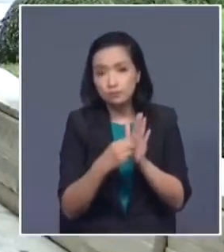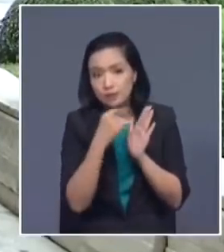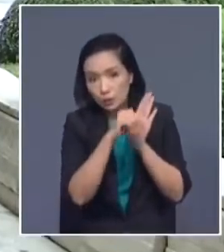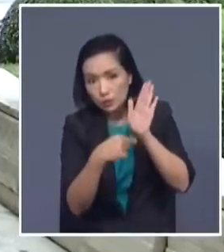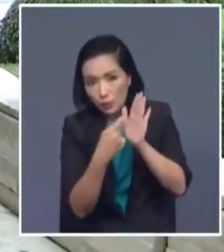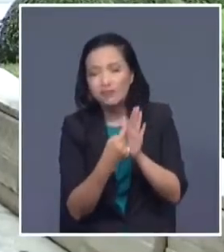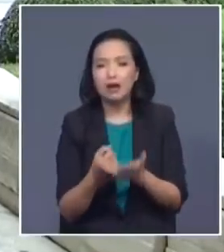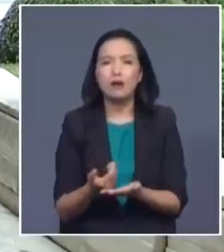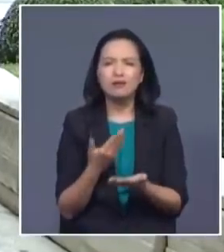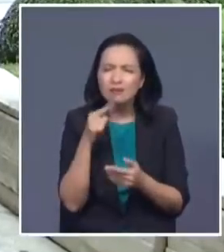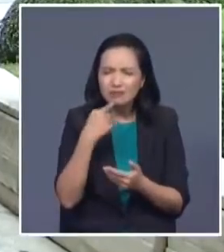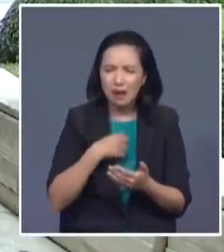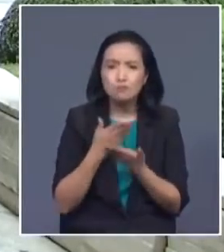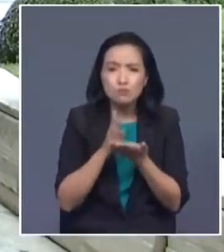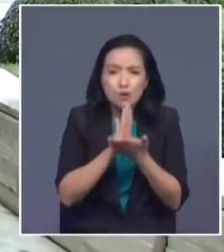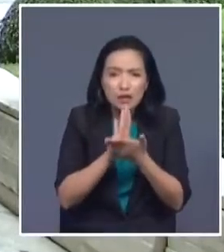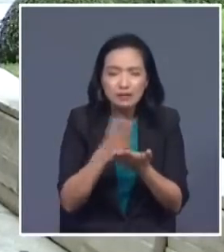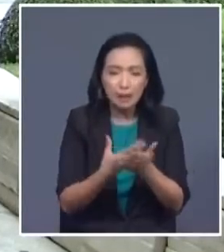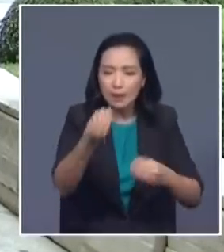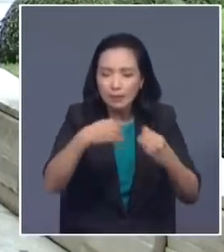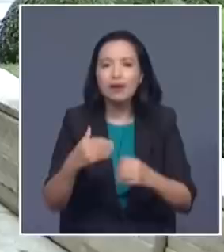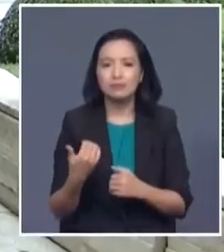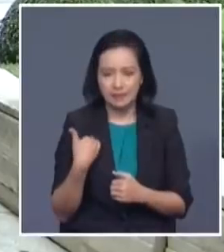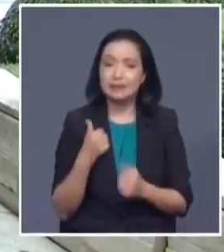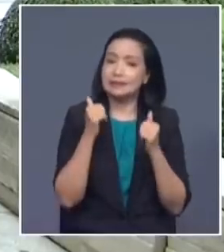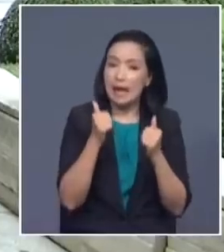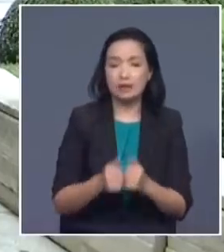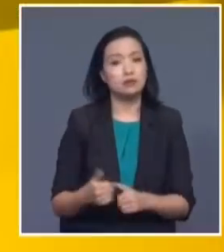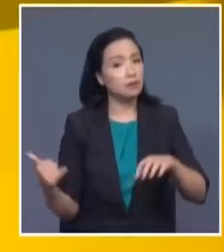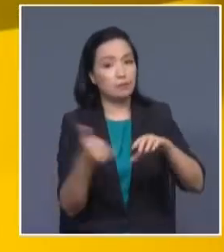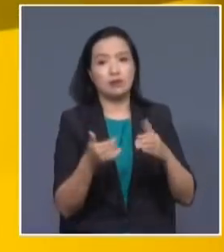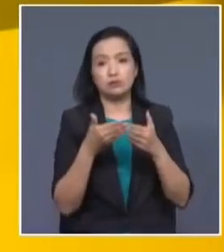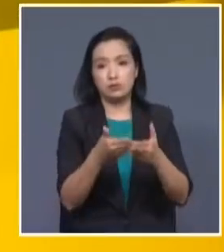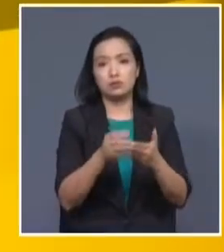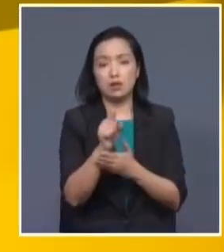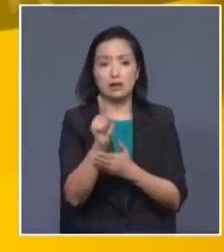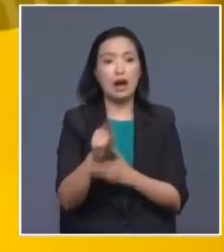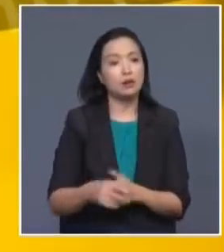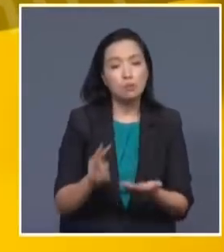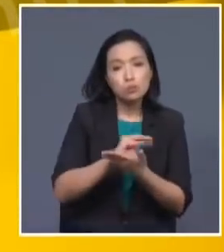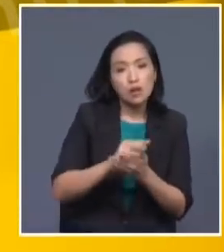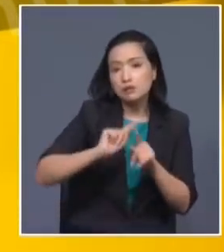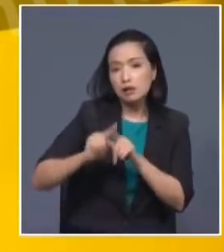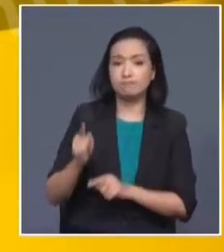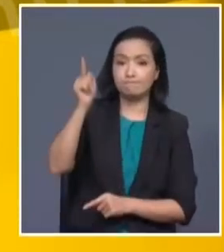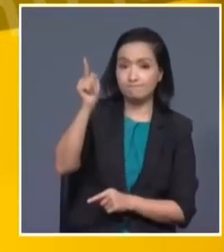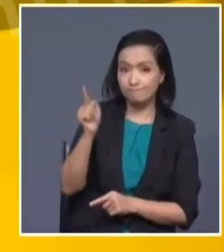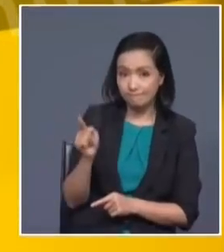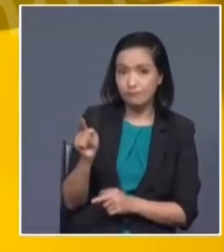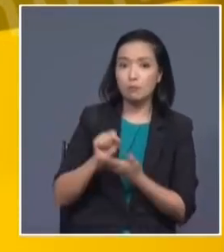หรือท่านที่สนใจสามารถจะร่วมเป็นผู้ให้ในครั้งนี้ได้ที่ศิริราชมูลนิธิ ผ่านช่องทางต่างๆตามรายละเอียดตามหน้าจอนี้น